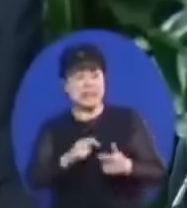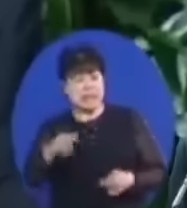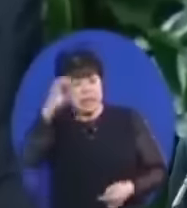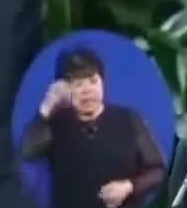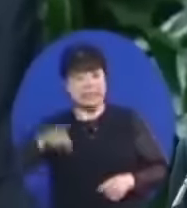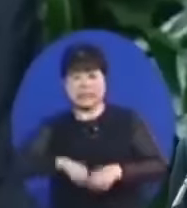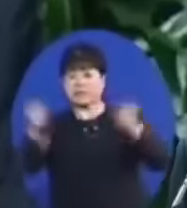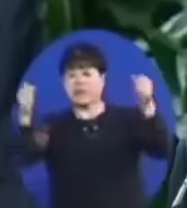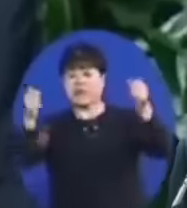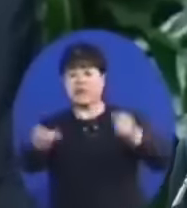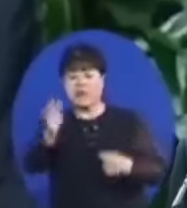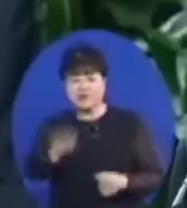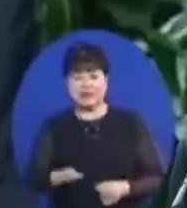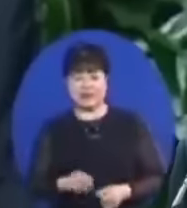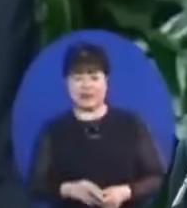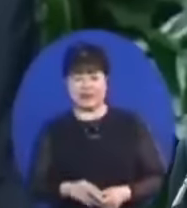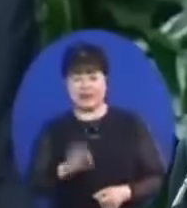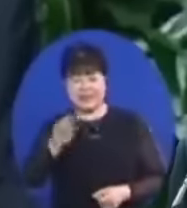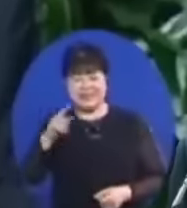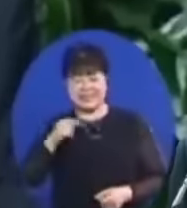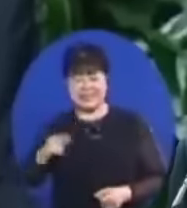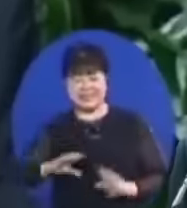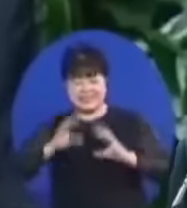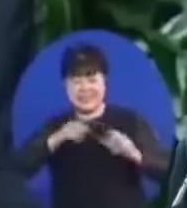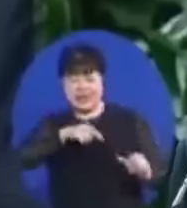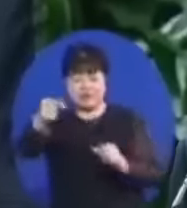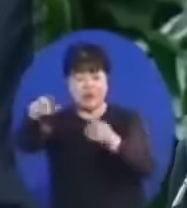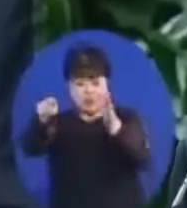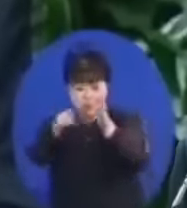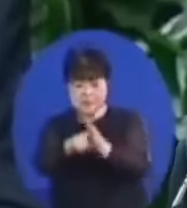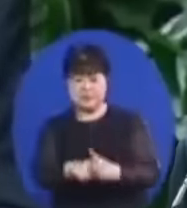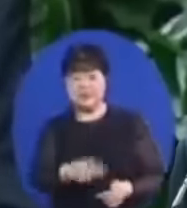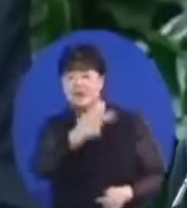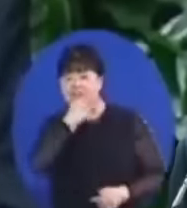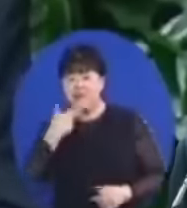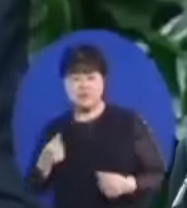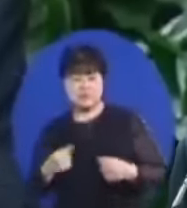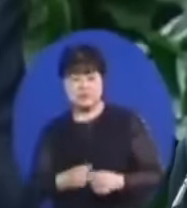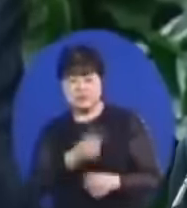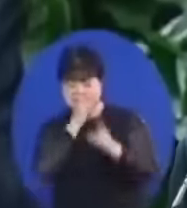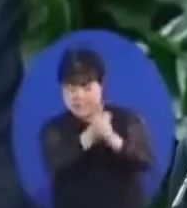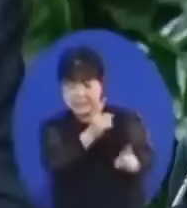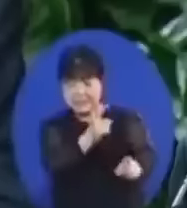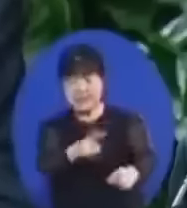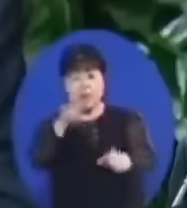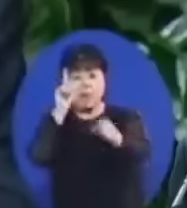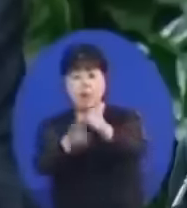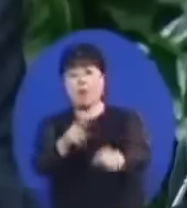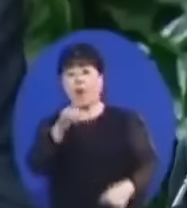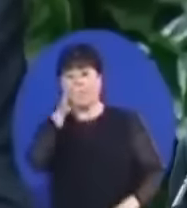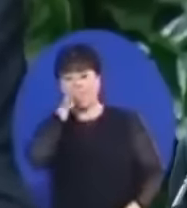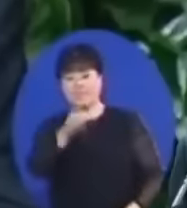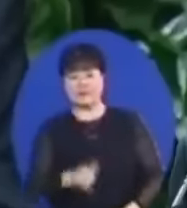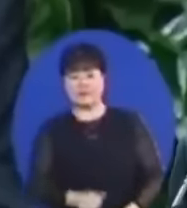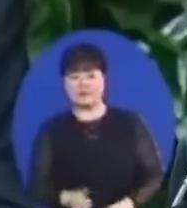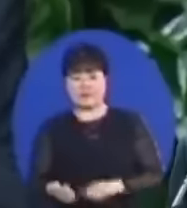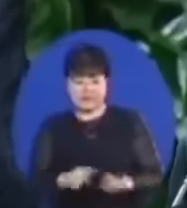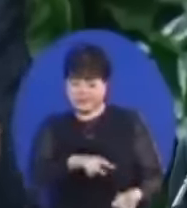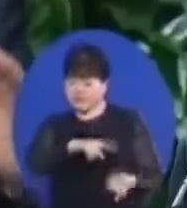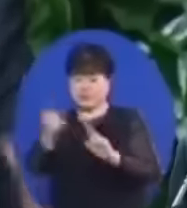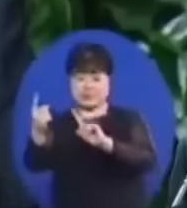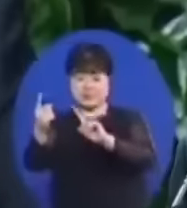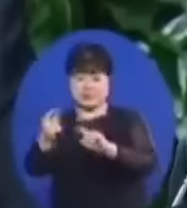깨지지. 그러나 간디는 국가를 구원하기 위해서 반드시 영국을 이겨야 한다는 분명한 목표가 있었습니다. 살든지